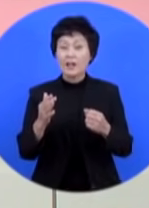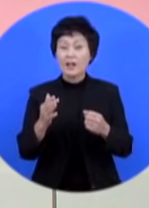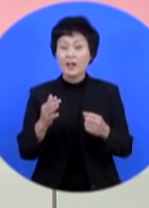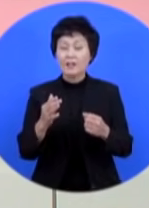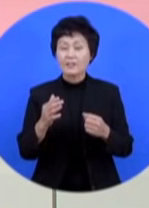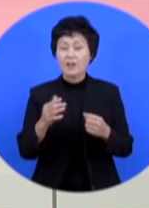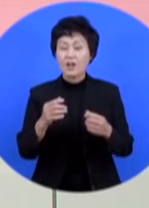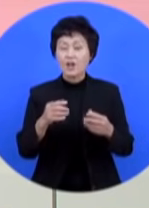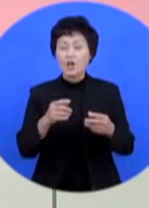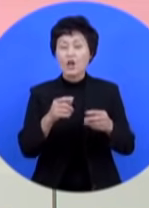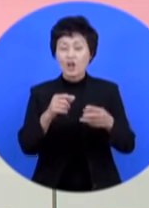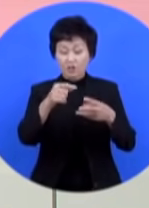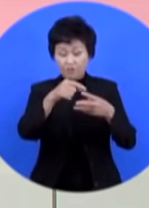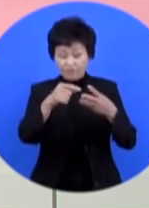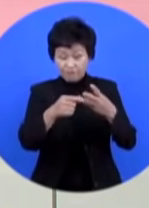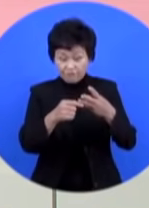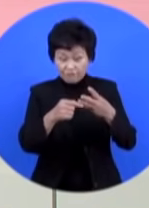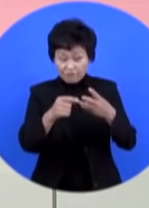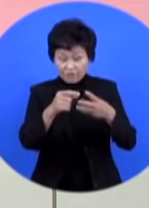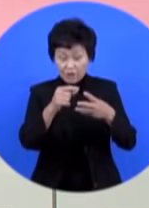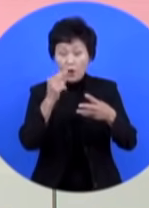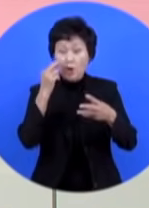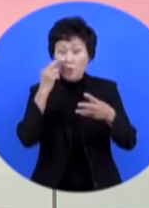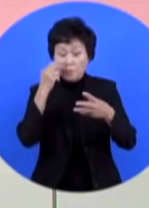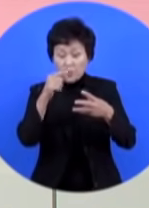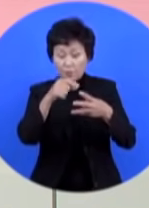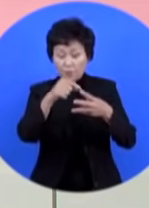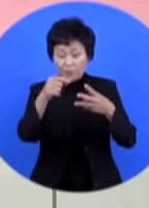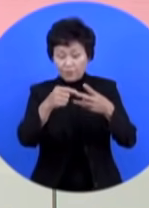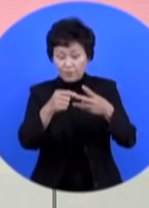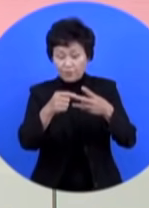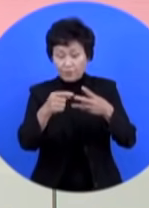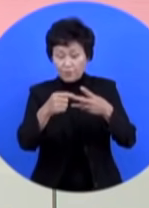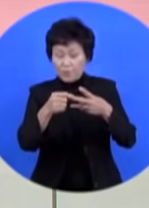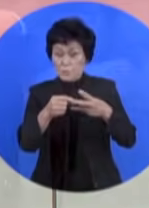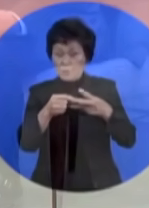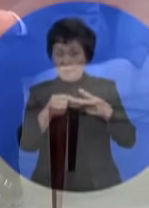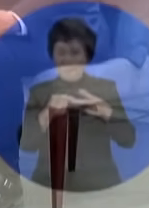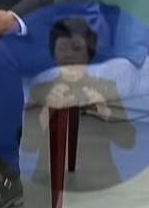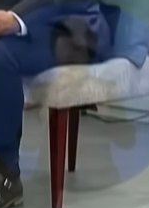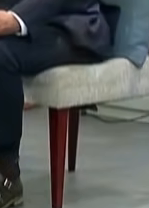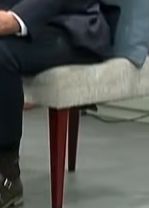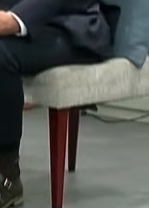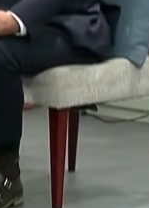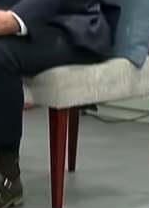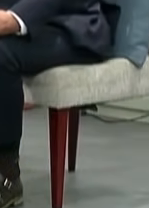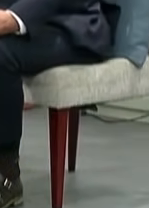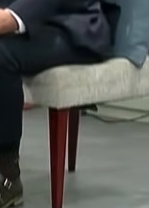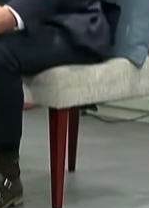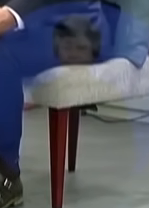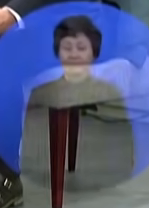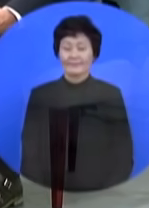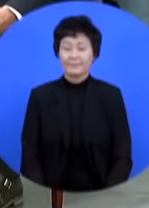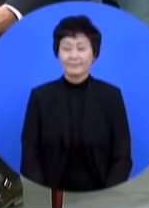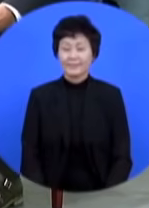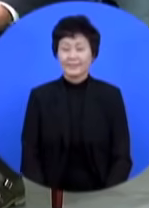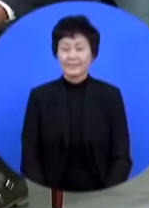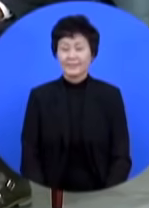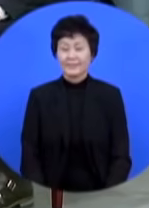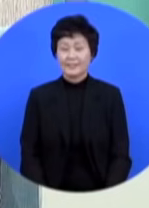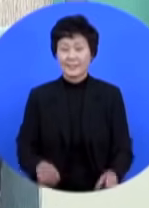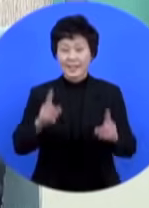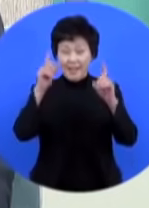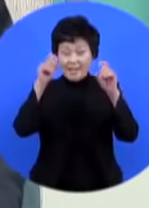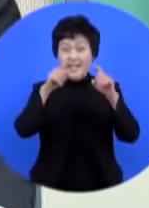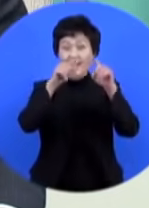우선순위를 그렇게 바꾼 것에 대해서는 지금도 후회 없어요. 잘못하지 않았다 생각을 하고 있습니다. 네. 저에게 액자가 하나가 있는데요.